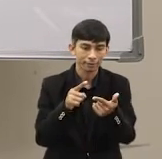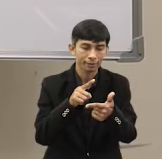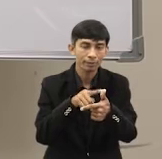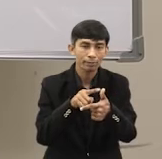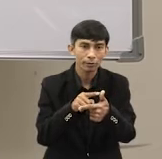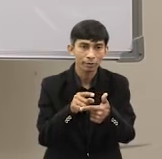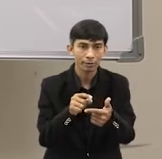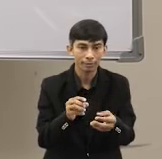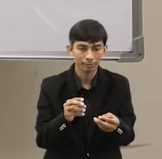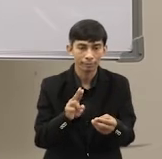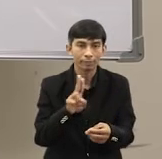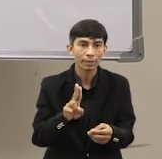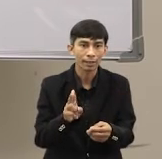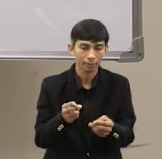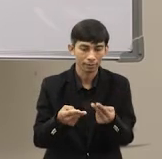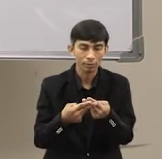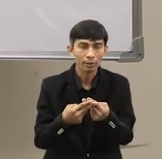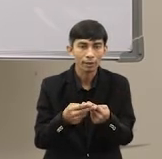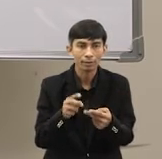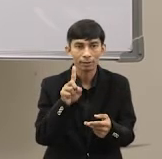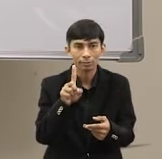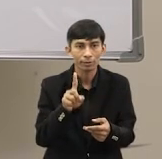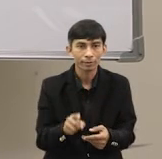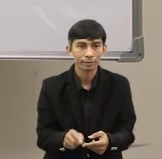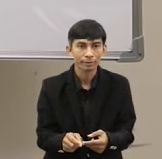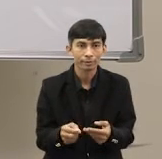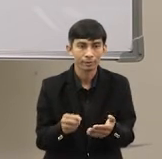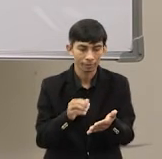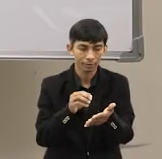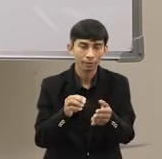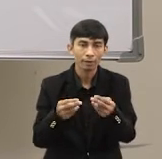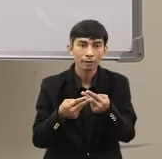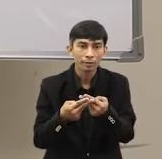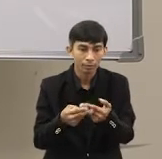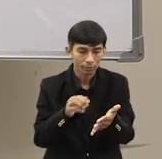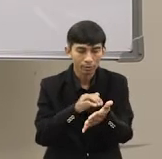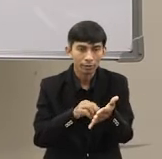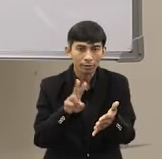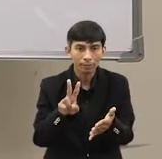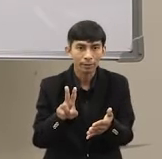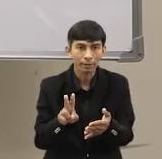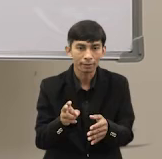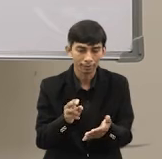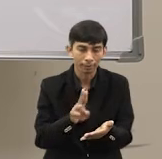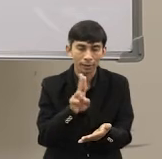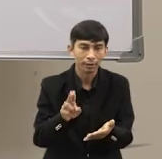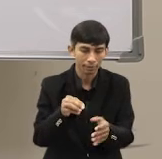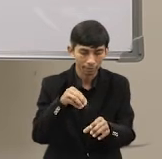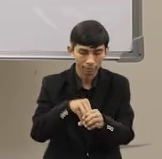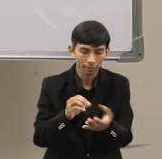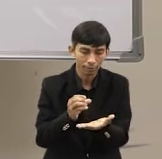mùi tế, tụ đọ tì mùi tế. Chứ tụ đọ tì pi con miệng ban pra tới khăn ông bật thiên là bằng con tế.